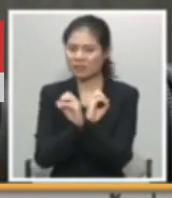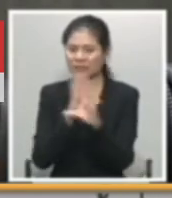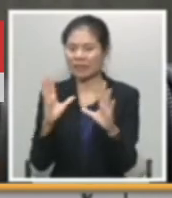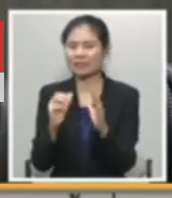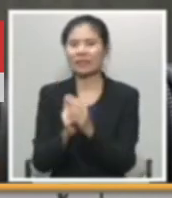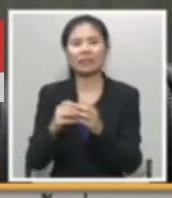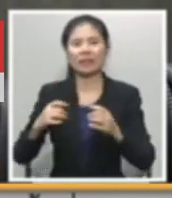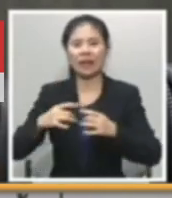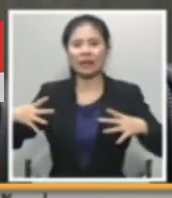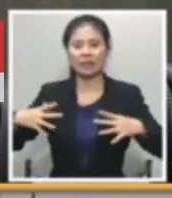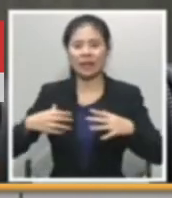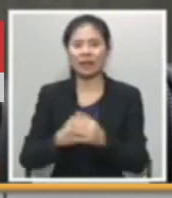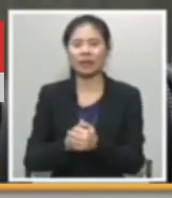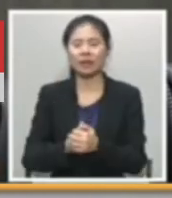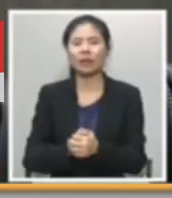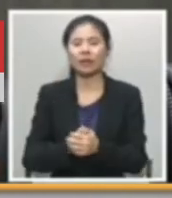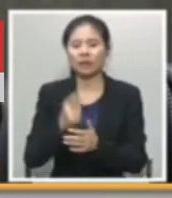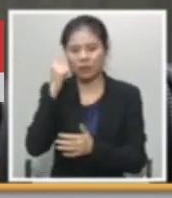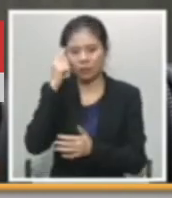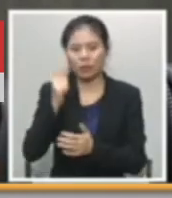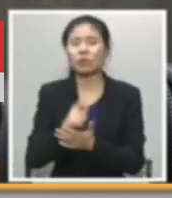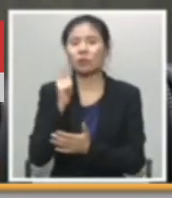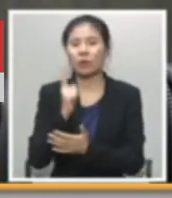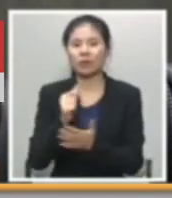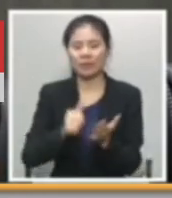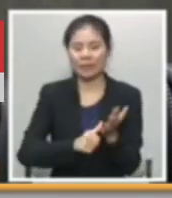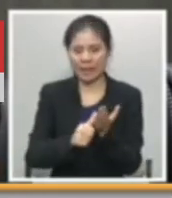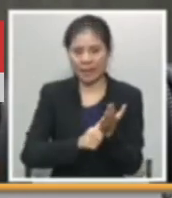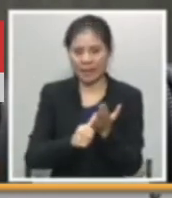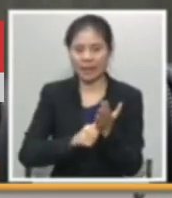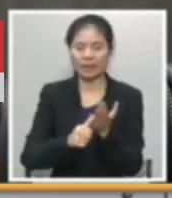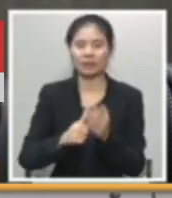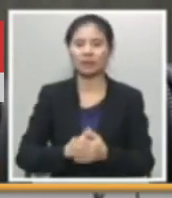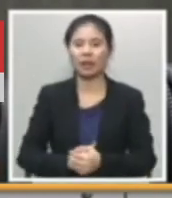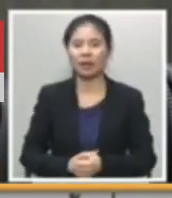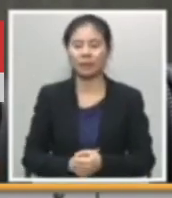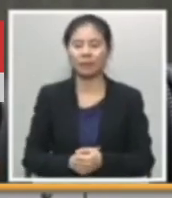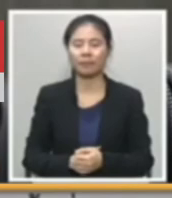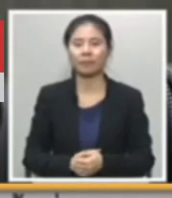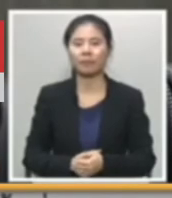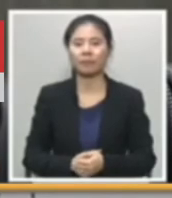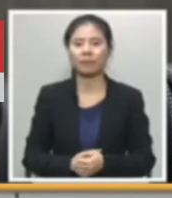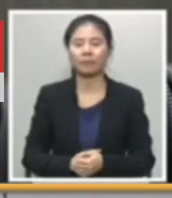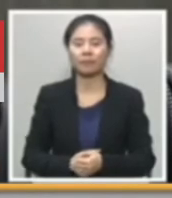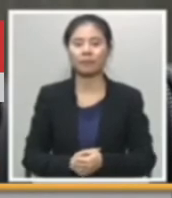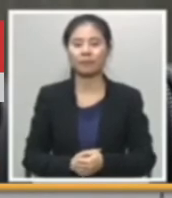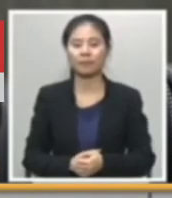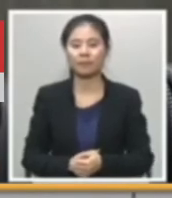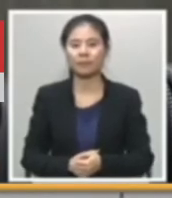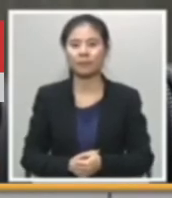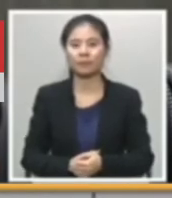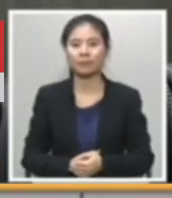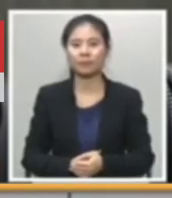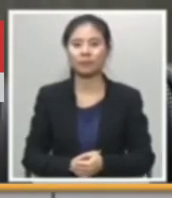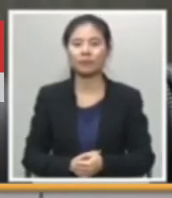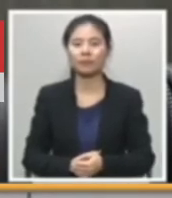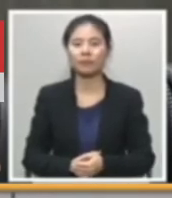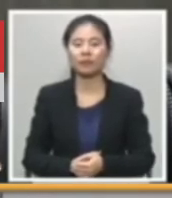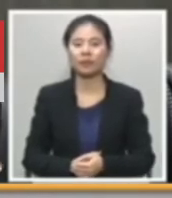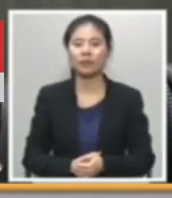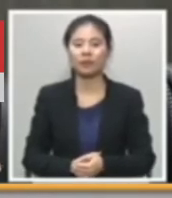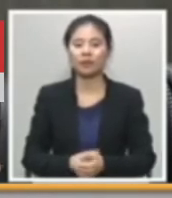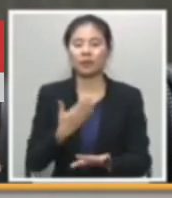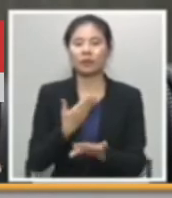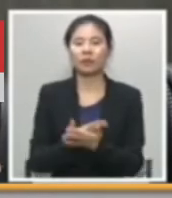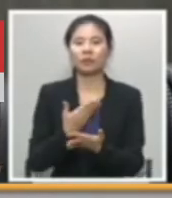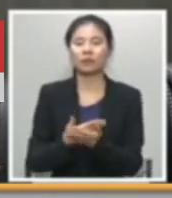ที่จะมีการแก้ไขท่านประธานที่เคารพครับการใช้งบกลางโด